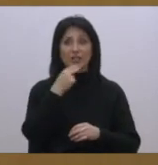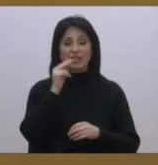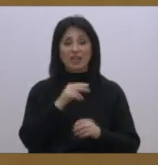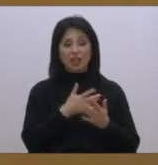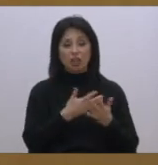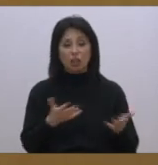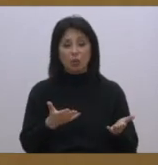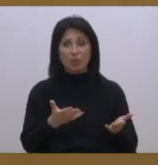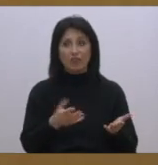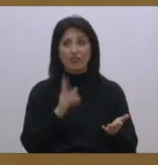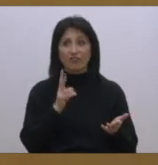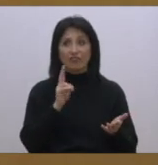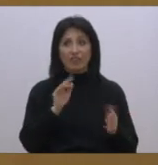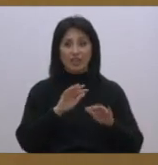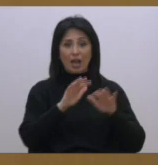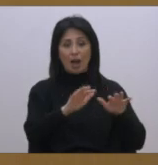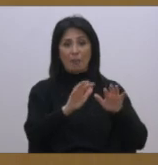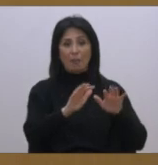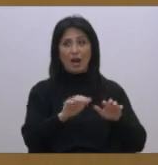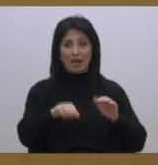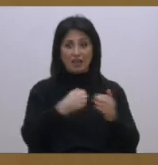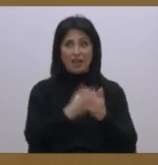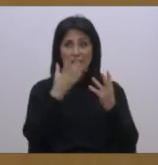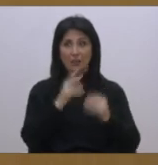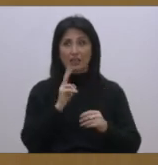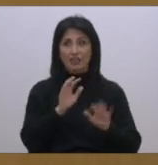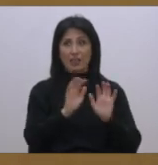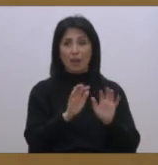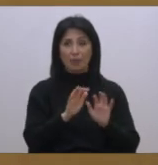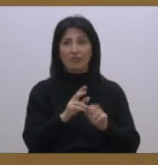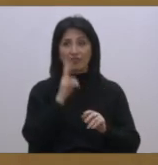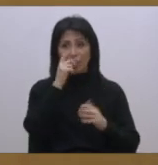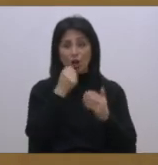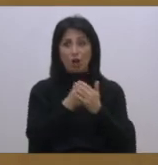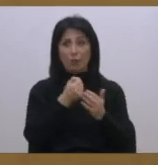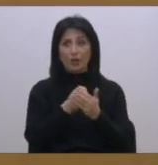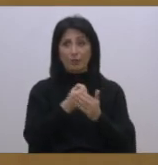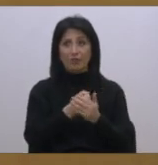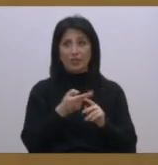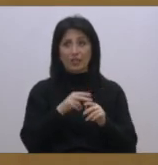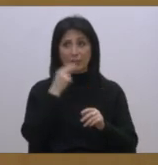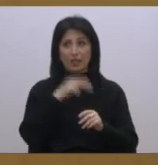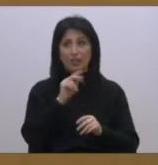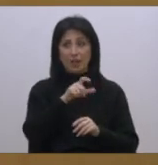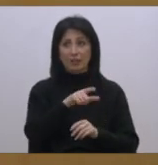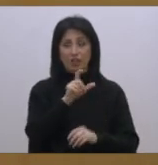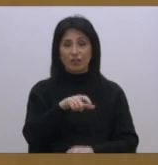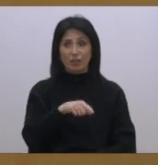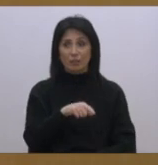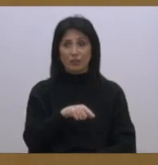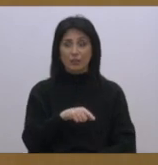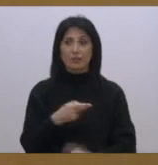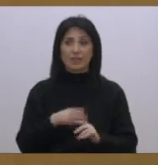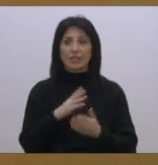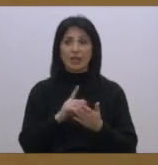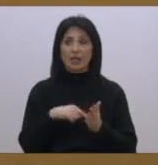დანაშაულები? და ვინ აფარებდა ან დღემდე ვინ აფარებს და ვინ ლობირებს აი ამ დამნაშავე ადამიანს? ეს